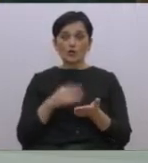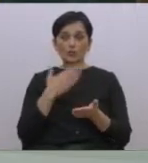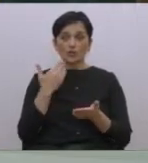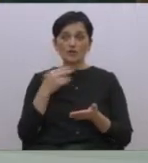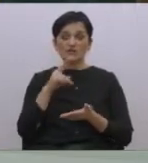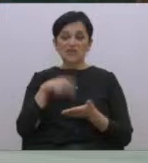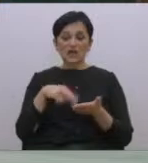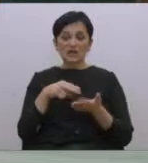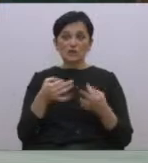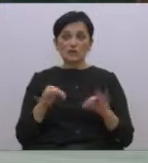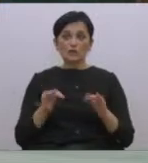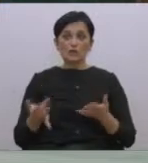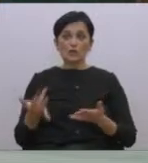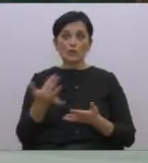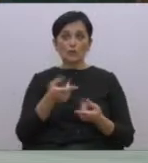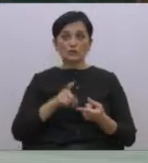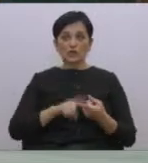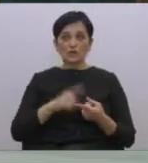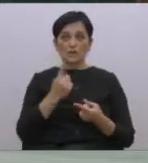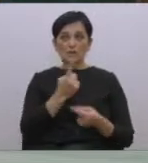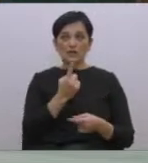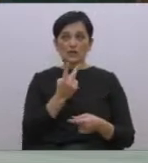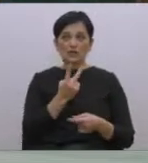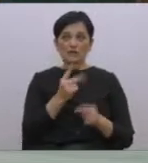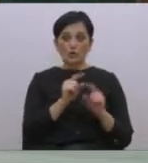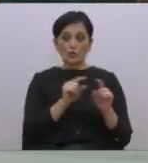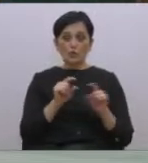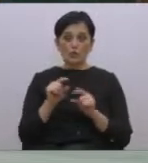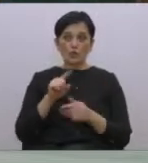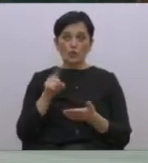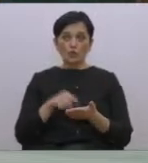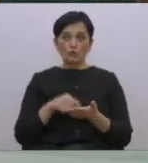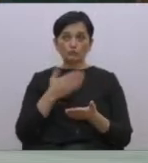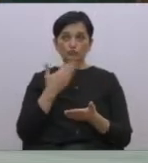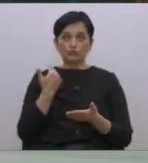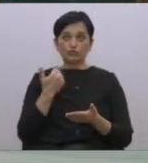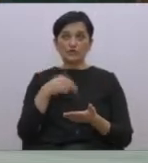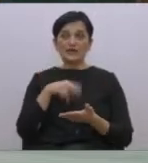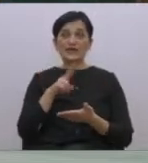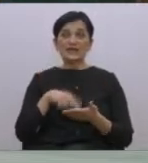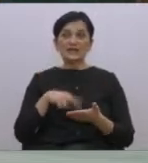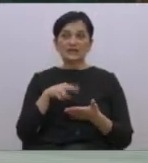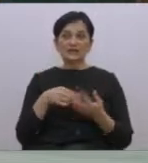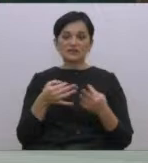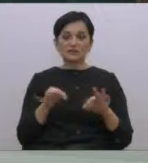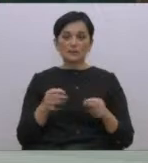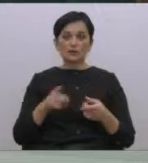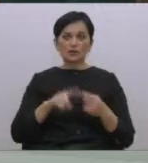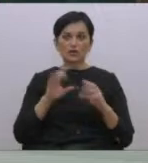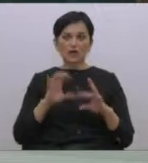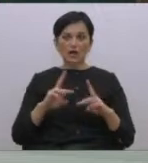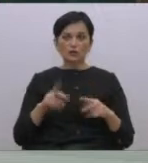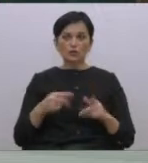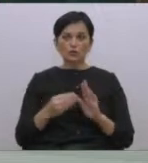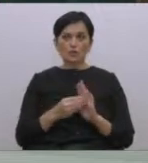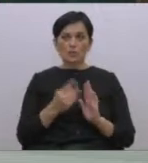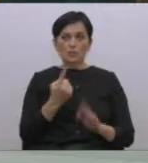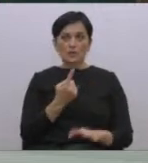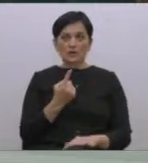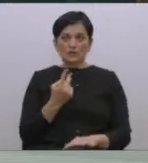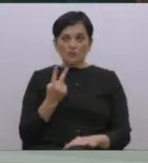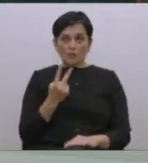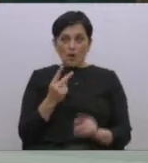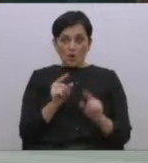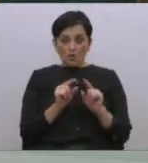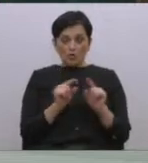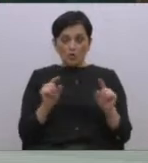meu punct, primul meu punct, primul meu punct, primul meu punct, primul meu punct, primul meu punct, primul